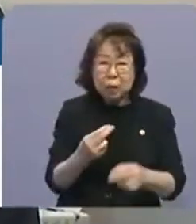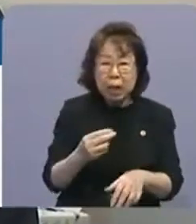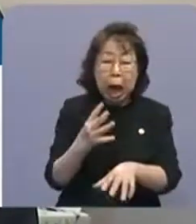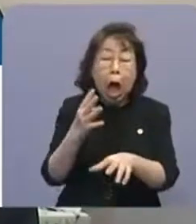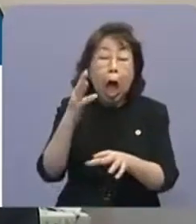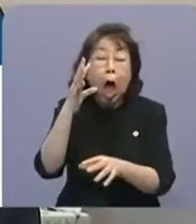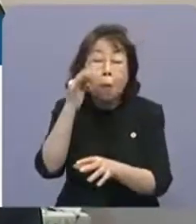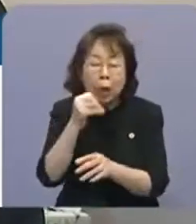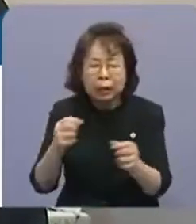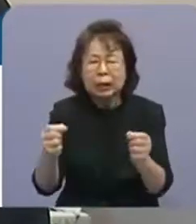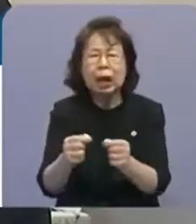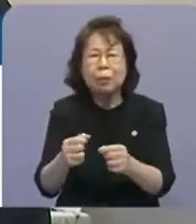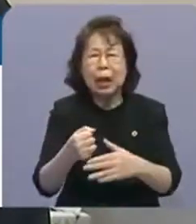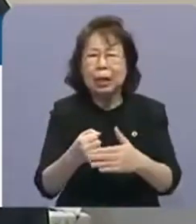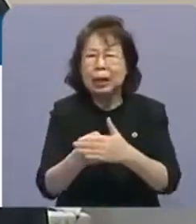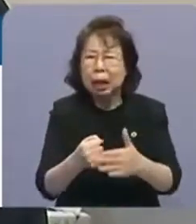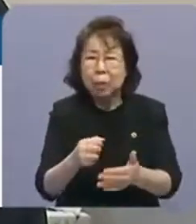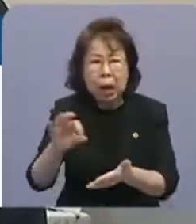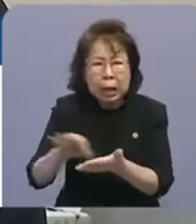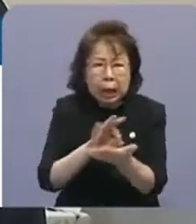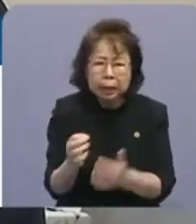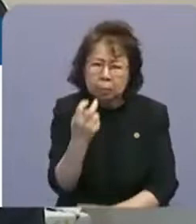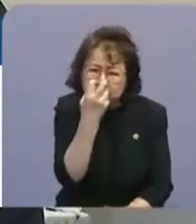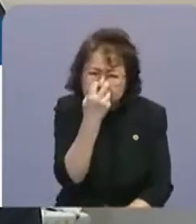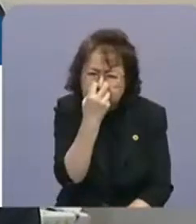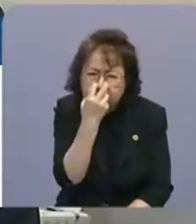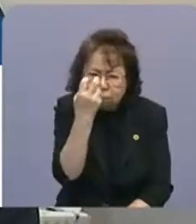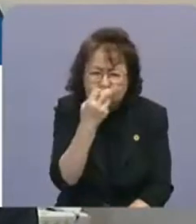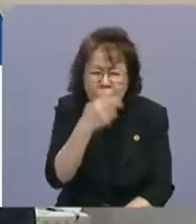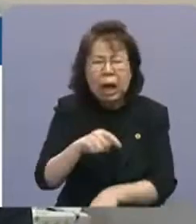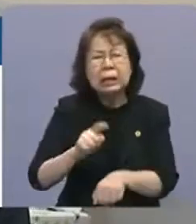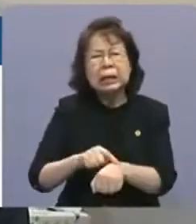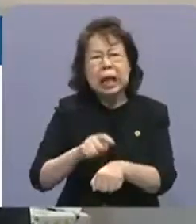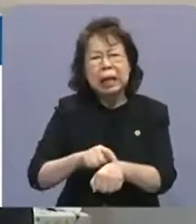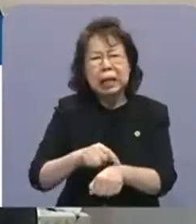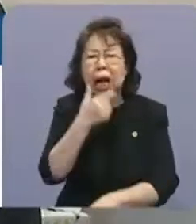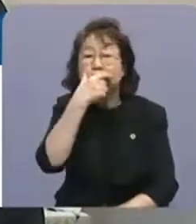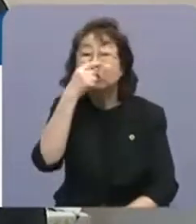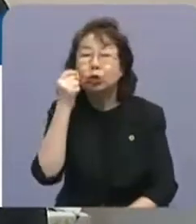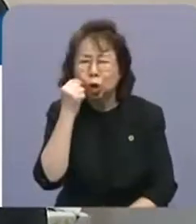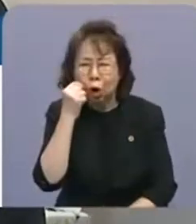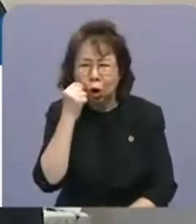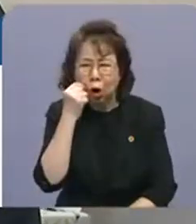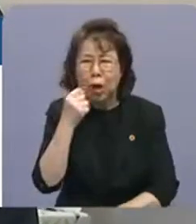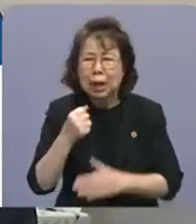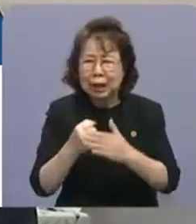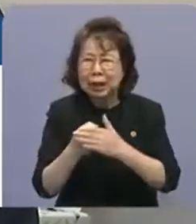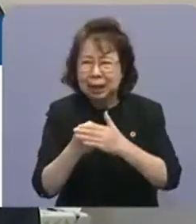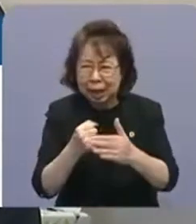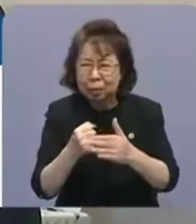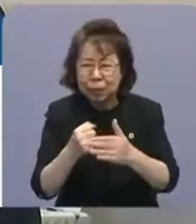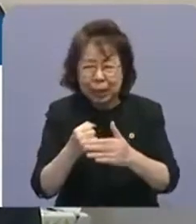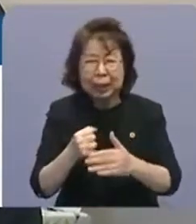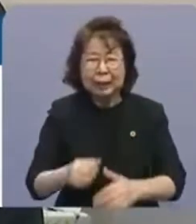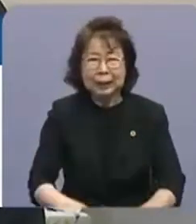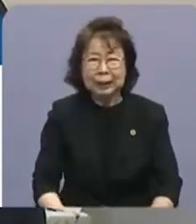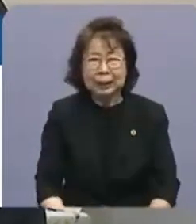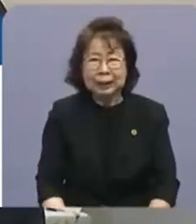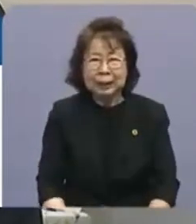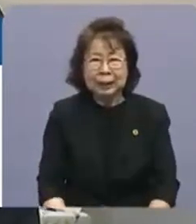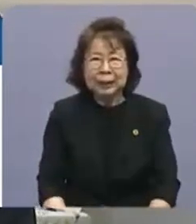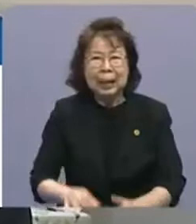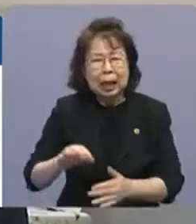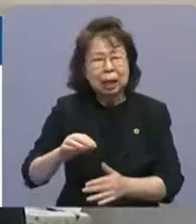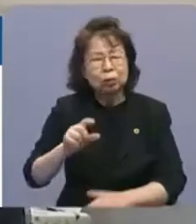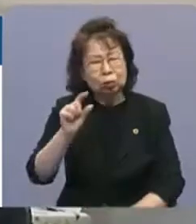짧은 관계로 예산을 이제 충분히 심사할 수 있는 시간적인 이런 부족분이 좀 있지 않을까, 이게 이제